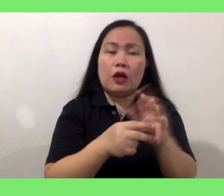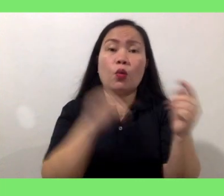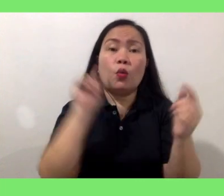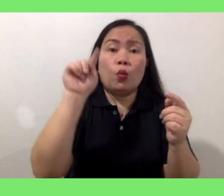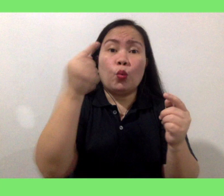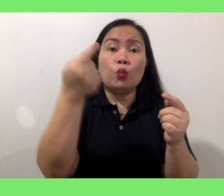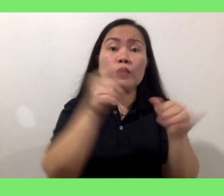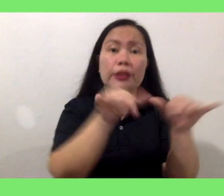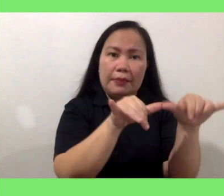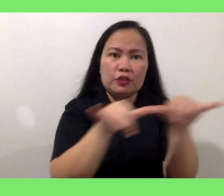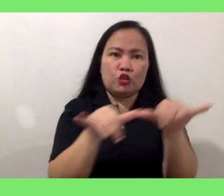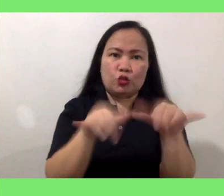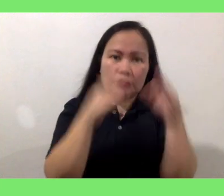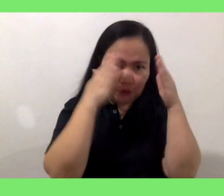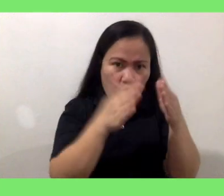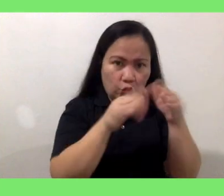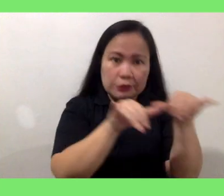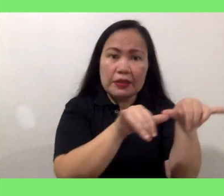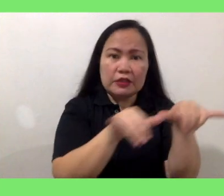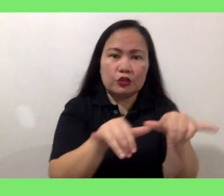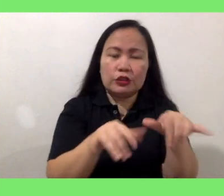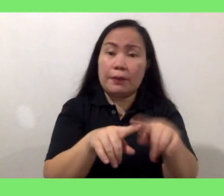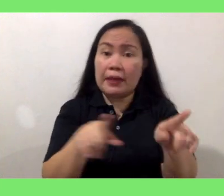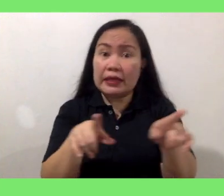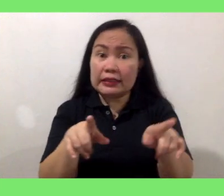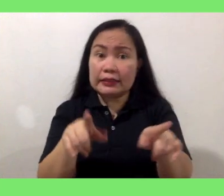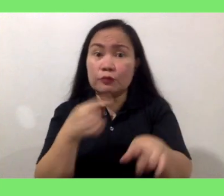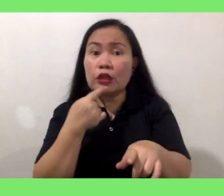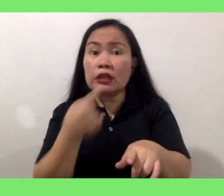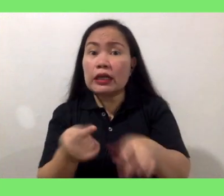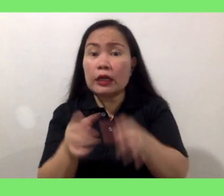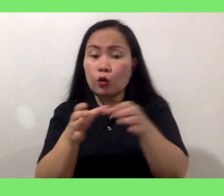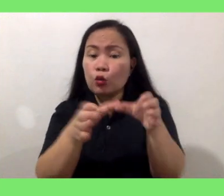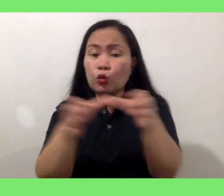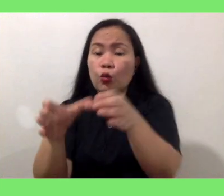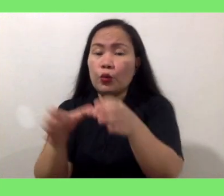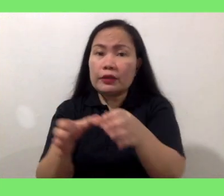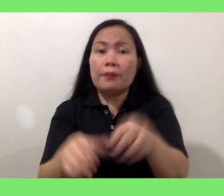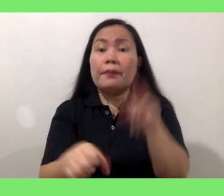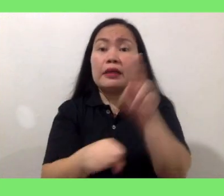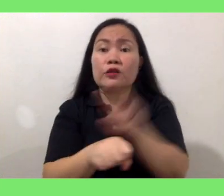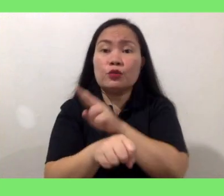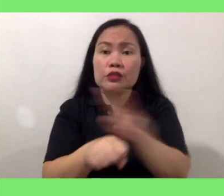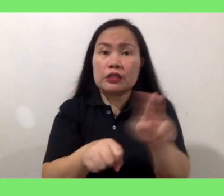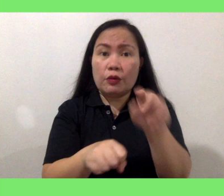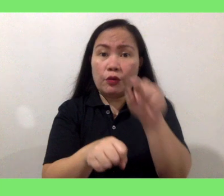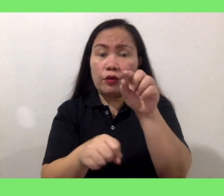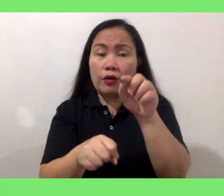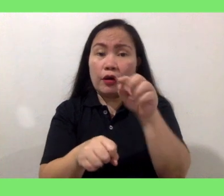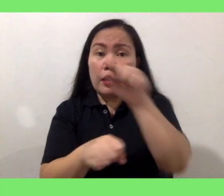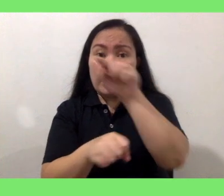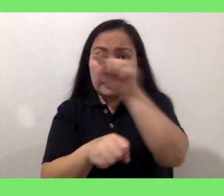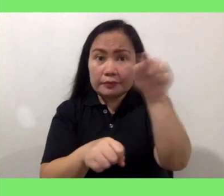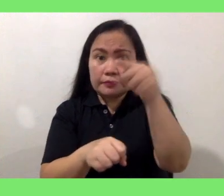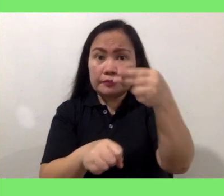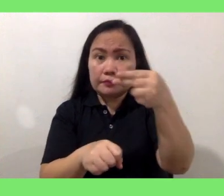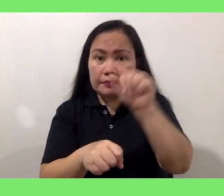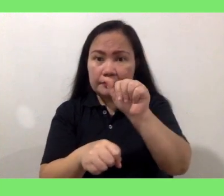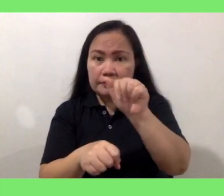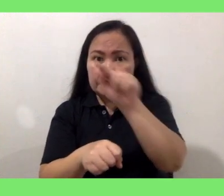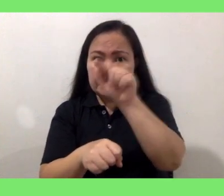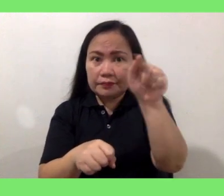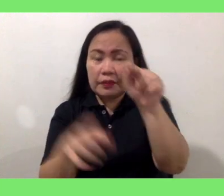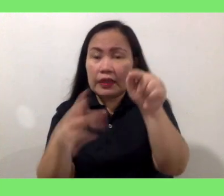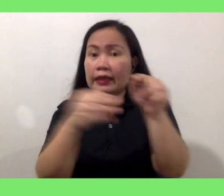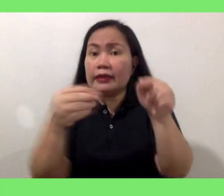congruent na to po, maglalagay na po tayo ng symbol dyan. Okay? So, meron pa tayong isa. Later, I will explain